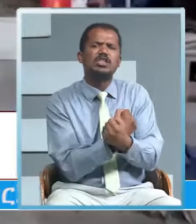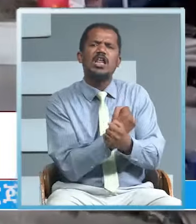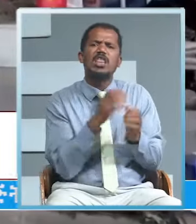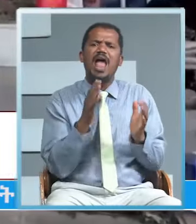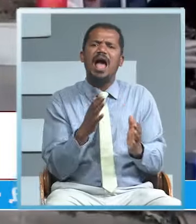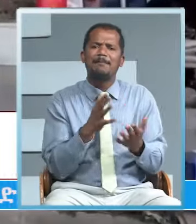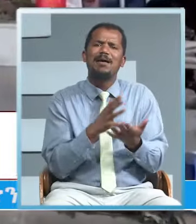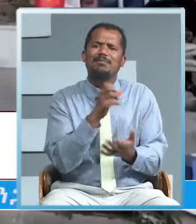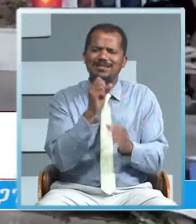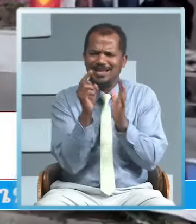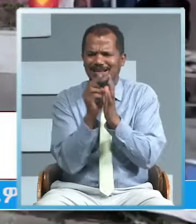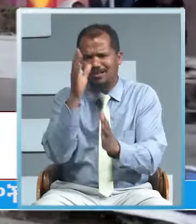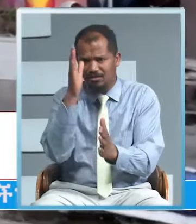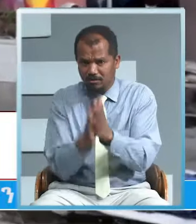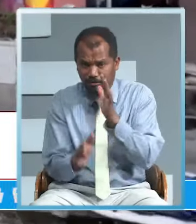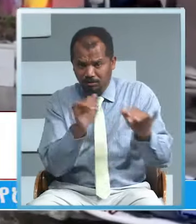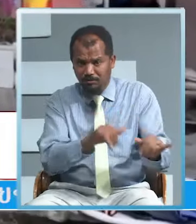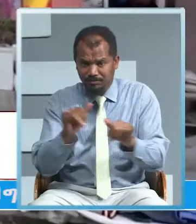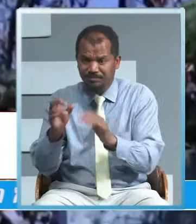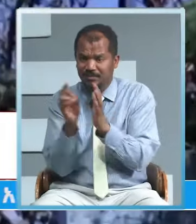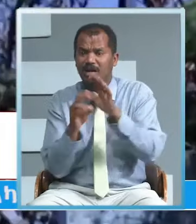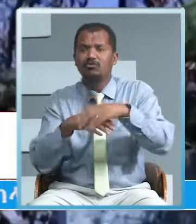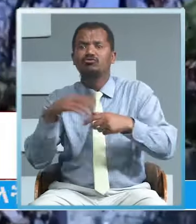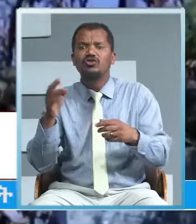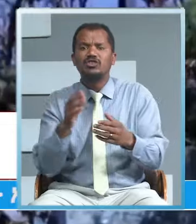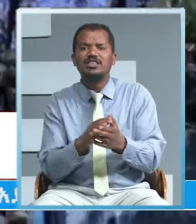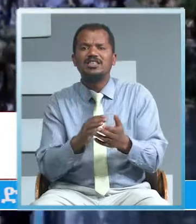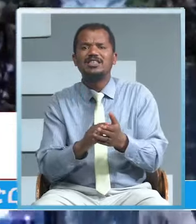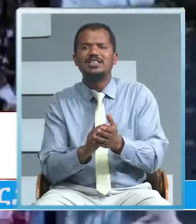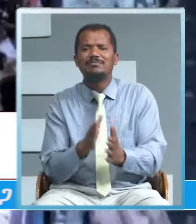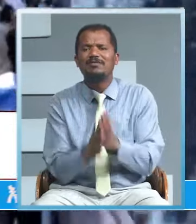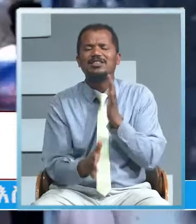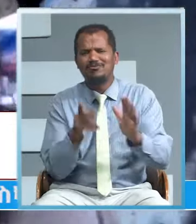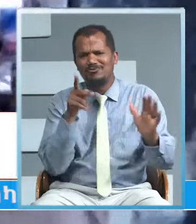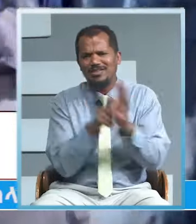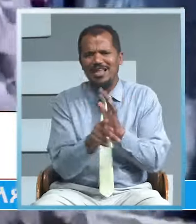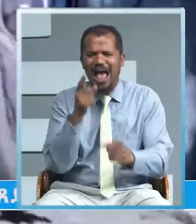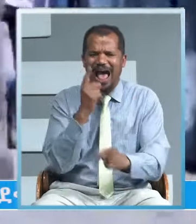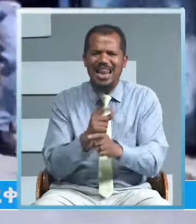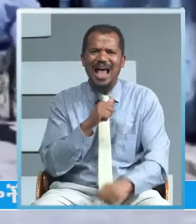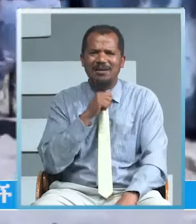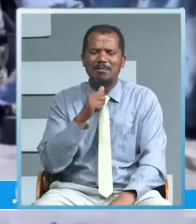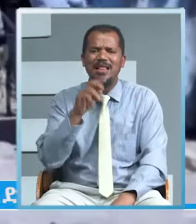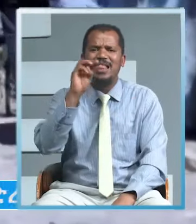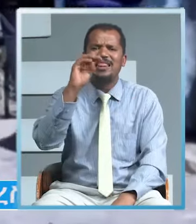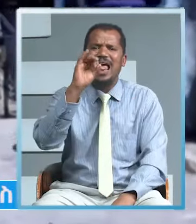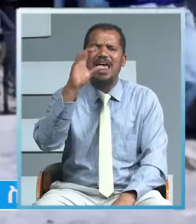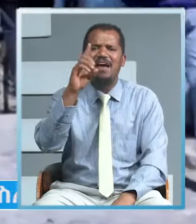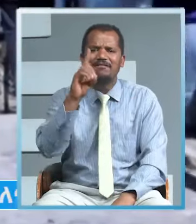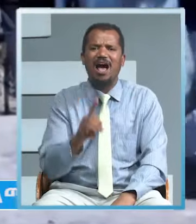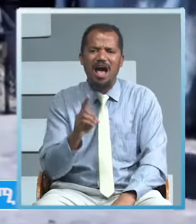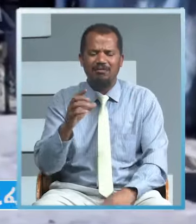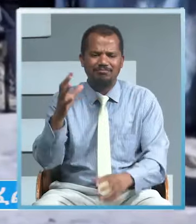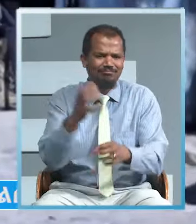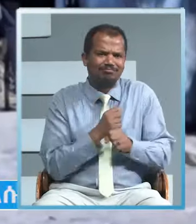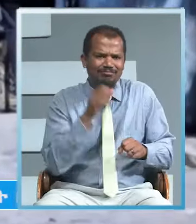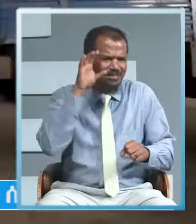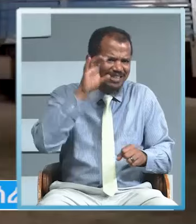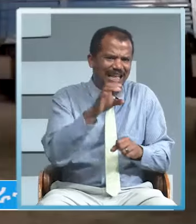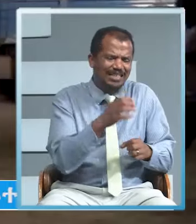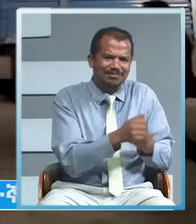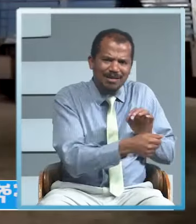መብትና የሕግ አፈጻጸም እንዲሁም ከሕግ ውጪ የሚፈጸሙ ግድያዎች፣ አላግባብ አያያዝ፣ ጠለፋዎች፣ በግዳጅ መሰወርንና